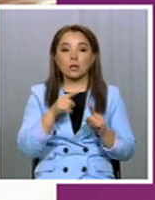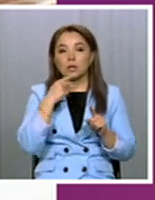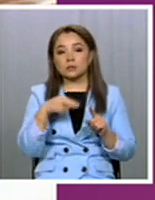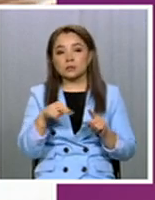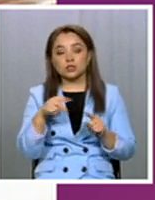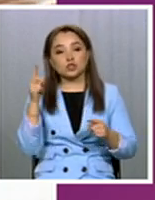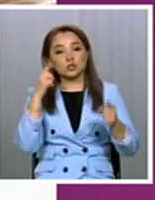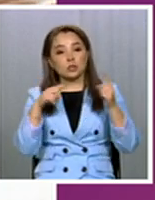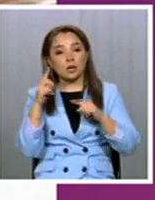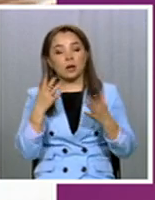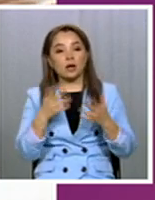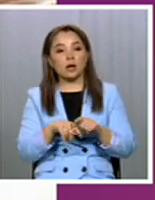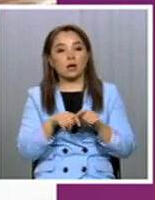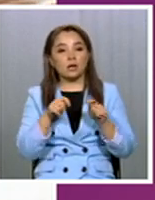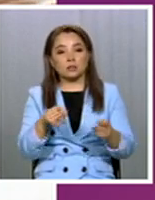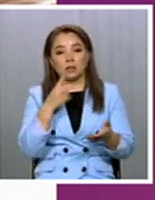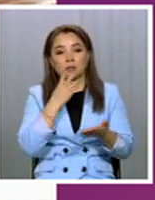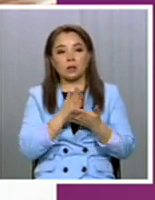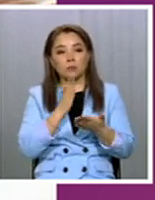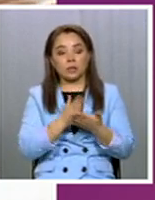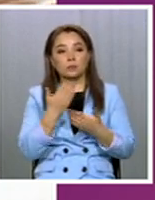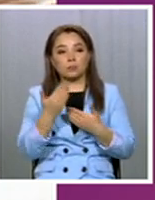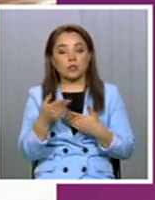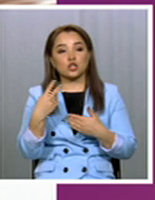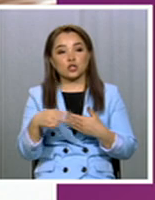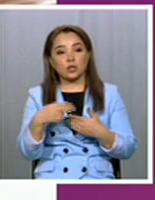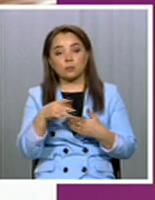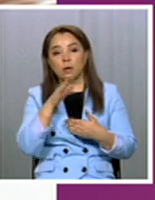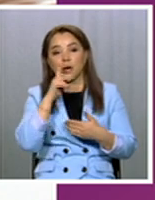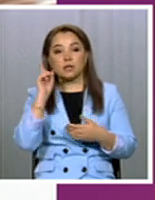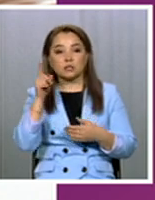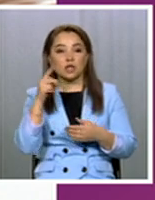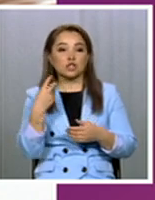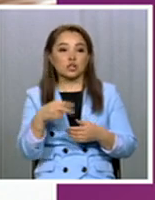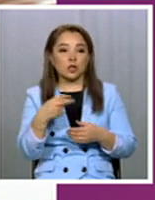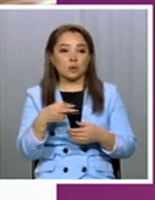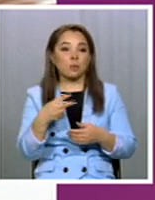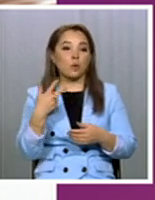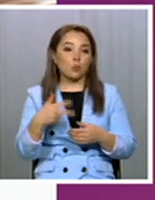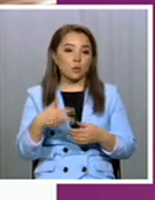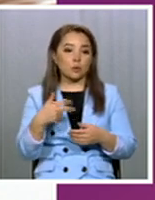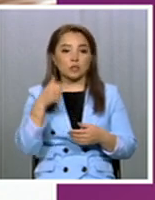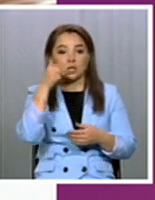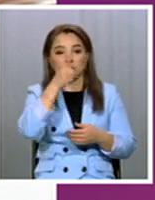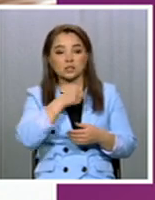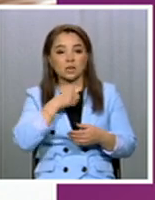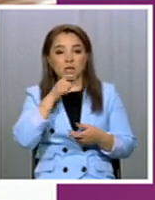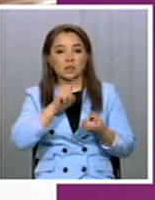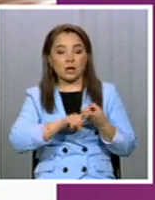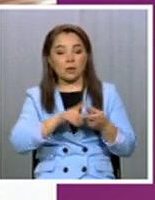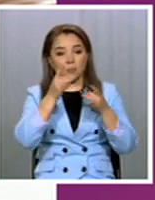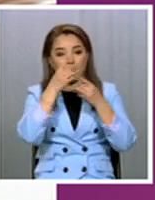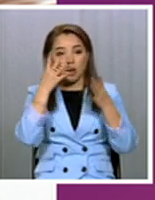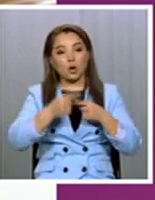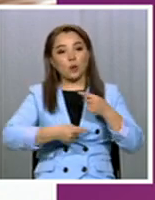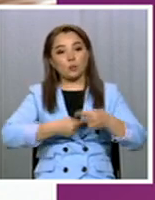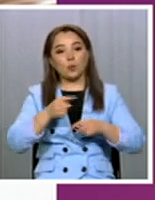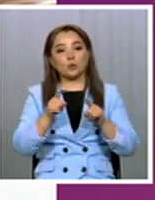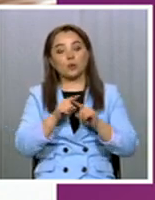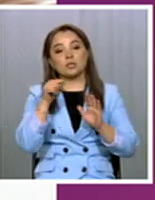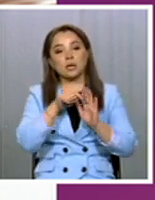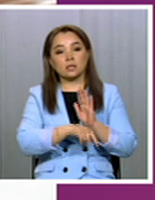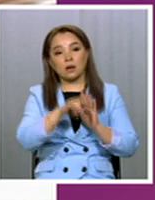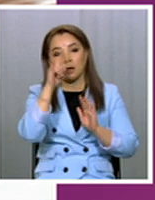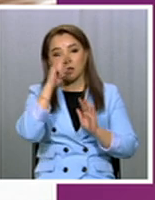шығармалар жарыққа шықты? 20-шы ғасырдың 20-шы 30-шы жылдарындағы мәдени мұралардың ішінде